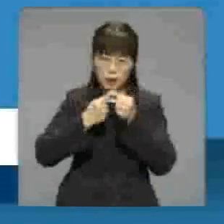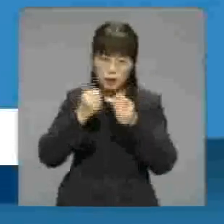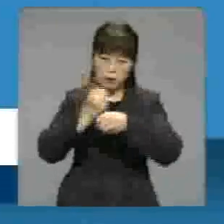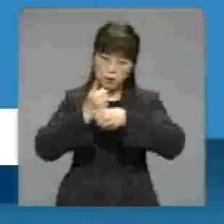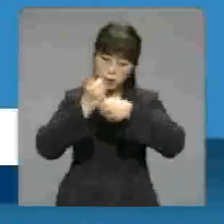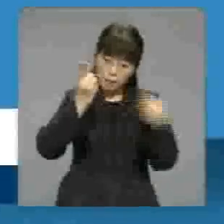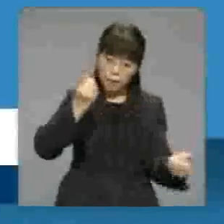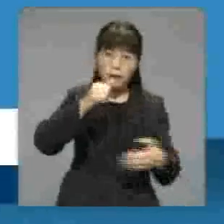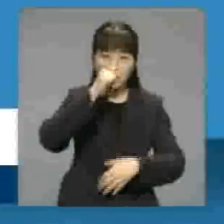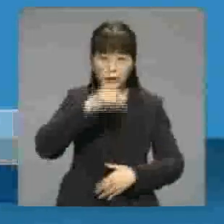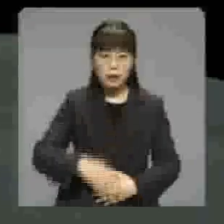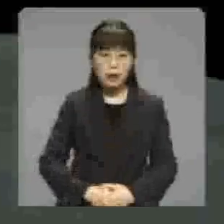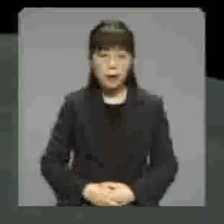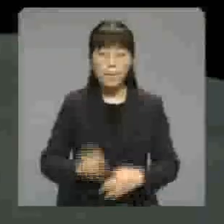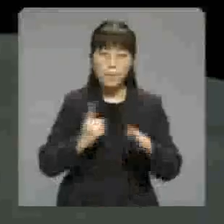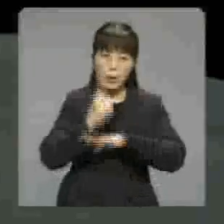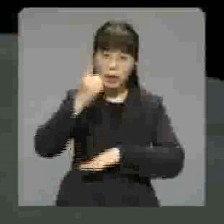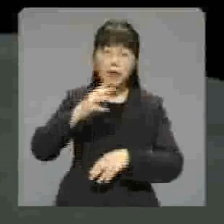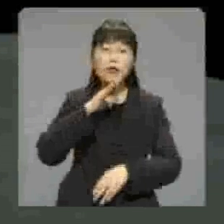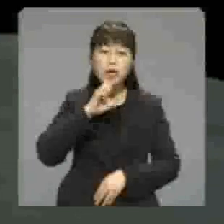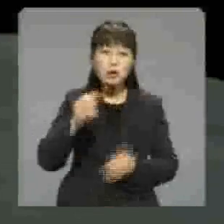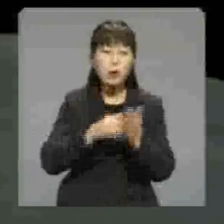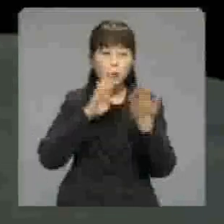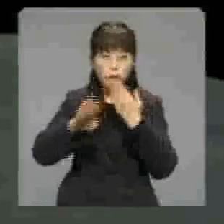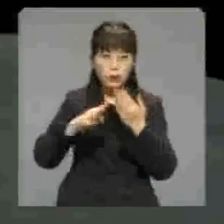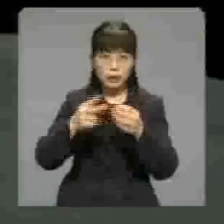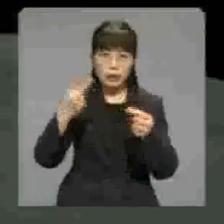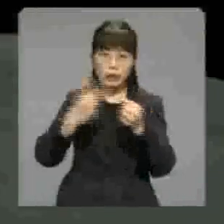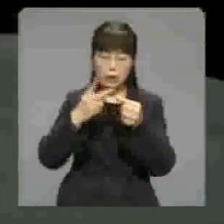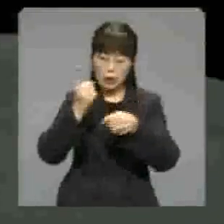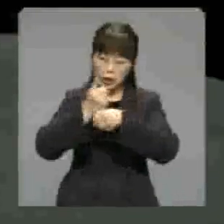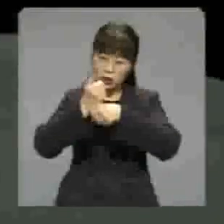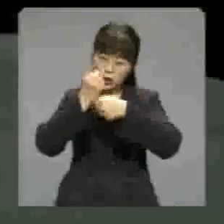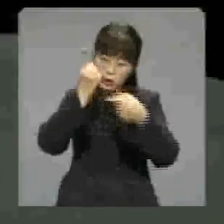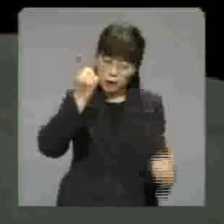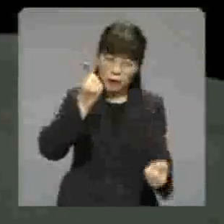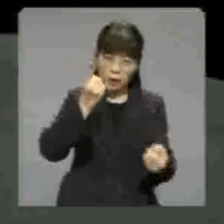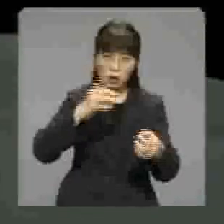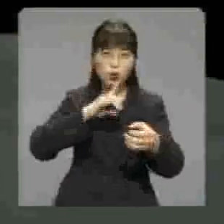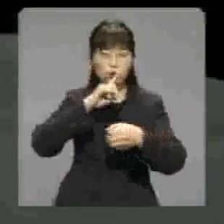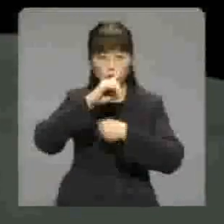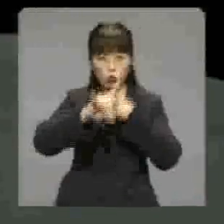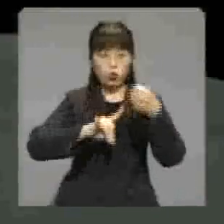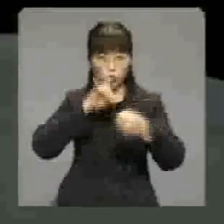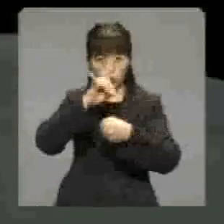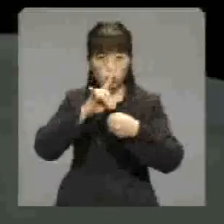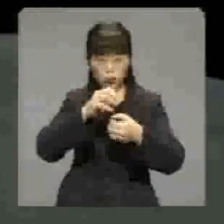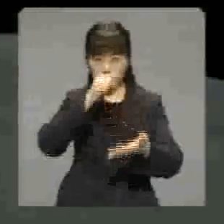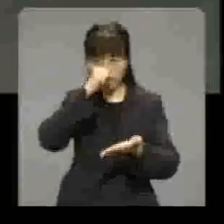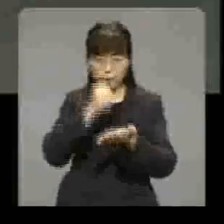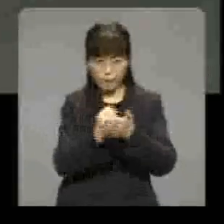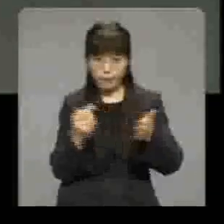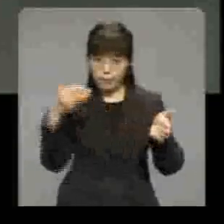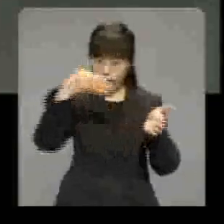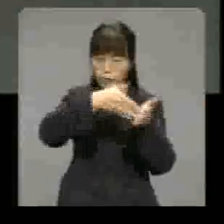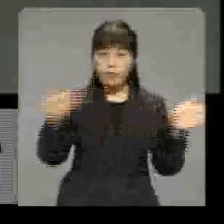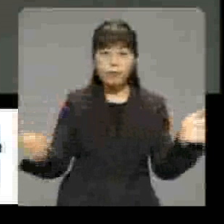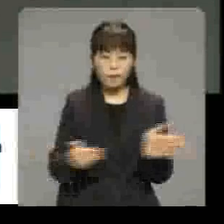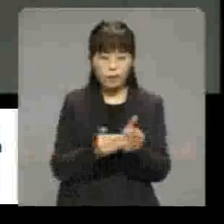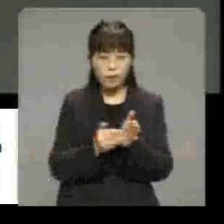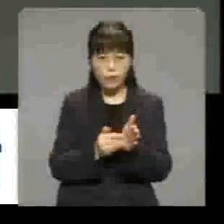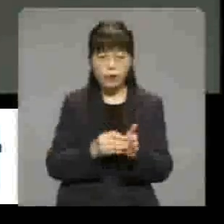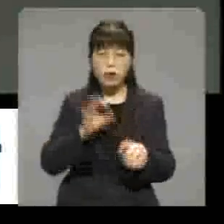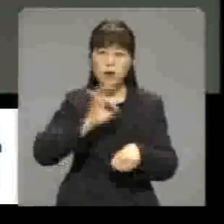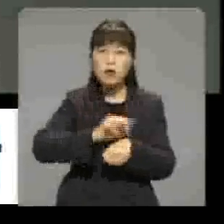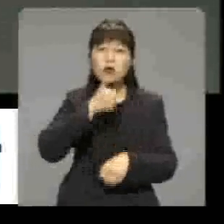나갑니다 발사 45분 뒤 이단 추진체와 분리되 우주 궤도에 정상 진입했습니다